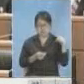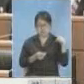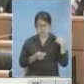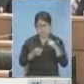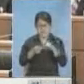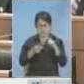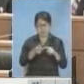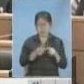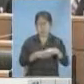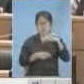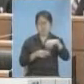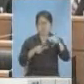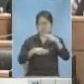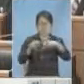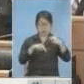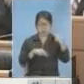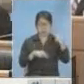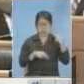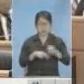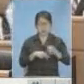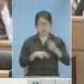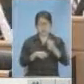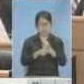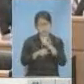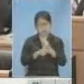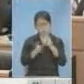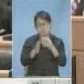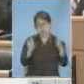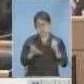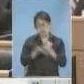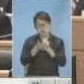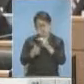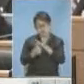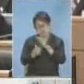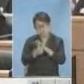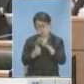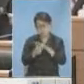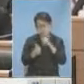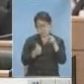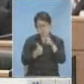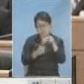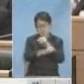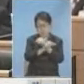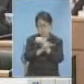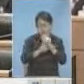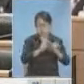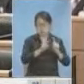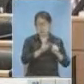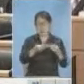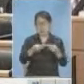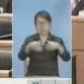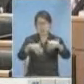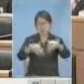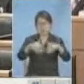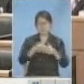ยมันกว้างไปกว่านั้นนะครับในการดูแลบำบัดสุขกับพี่น้องประชาชนนะครับอีกกรมหนึ่งนะครับ